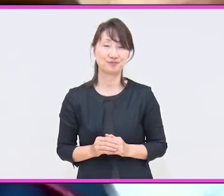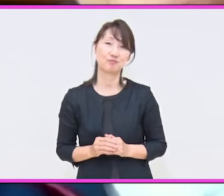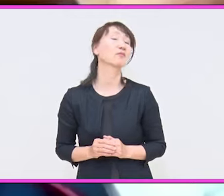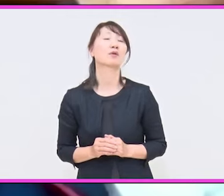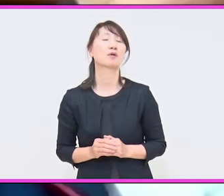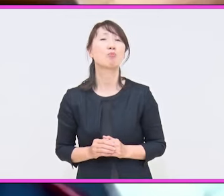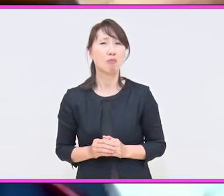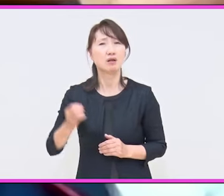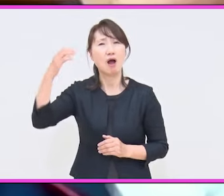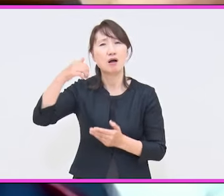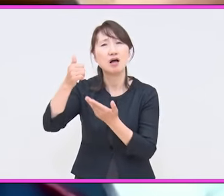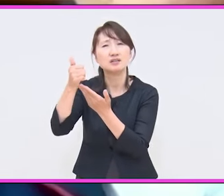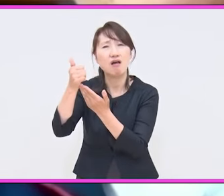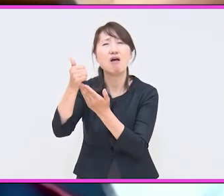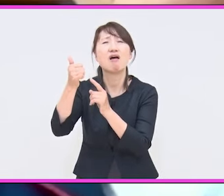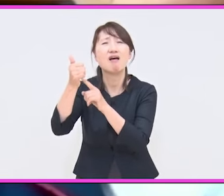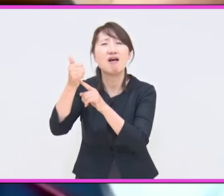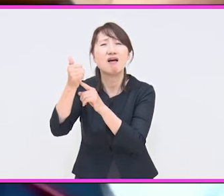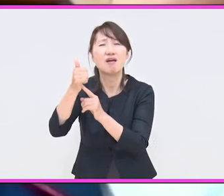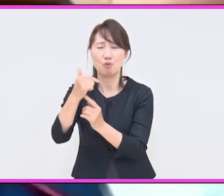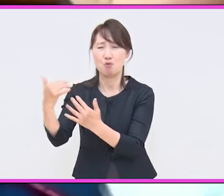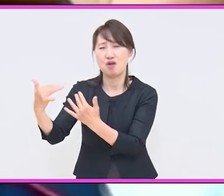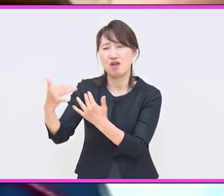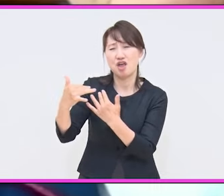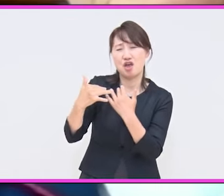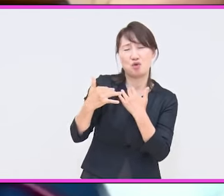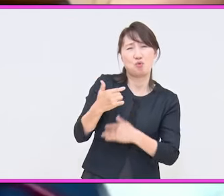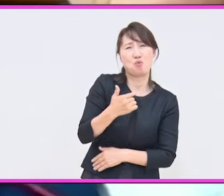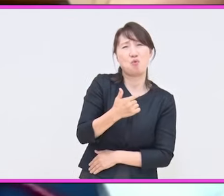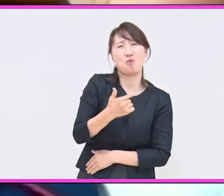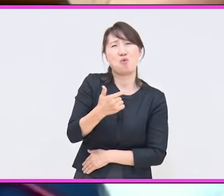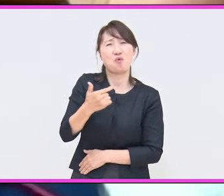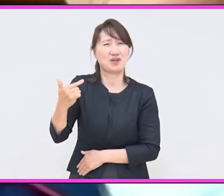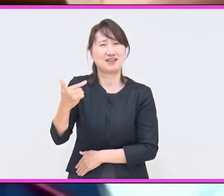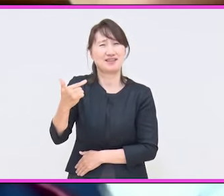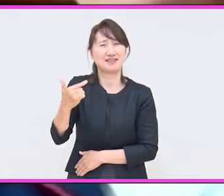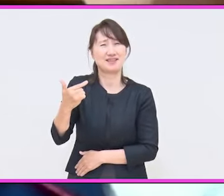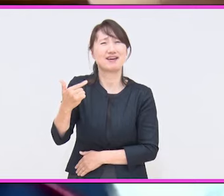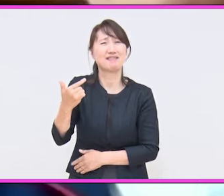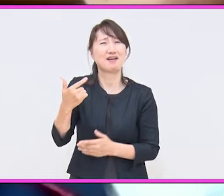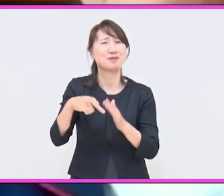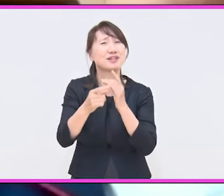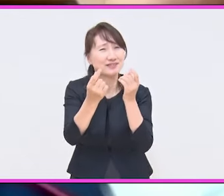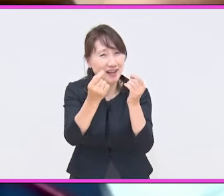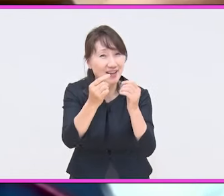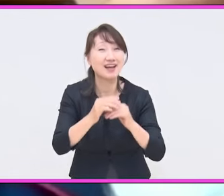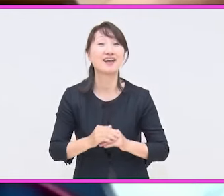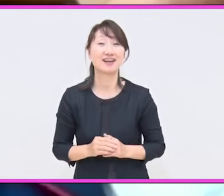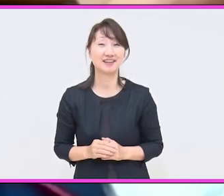やはりグッドマン博士の存在がご自身に大きく影響を与えたその証ですよね。